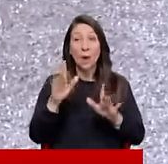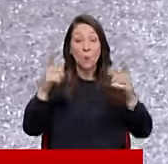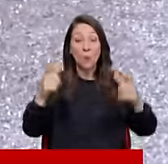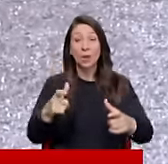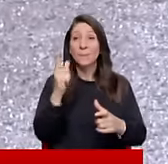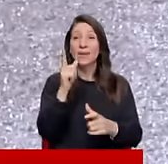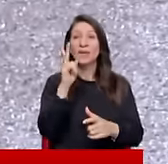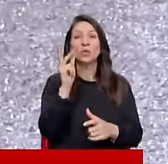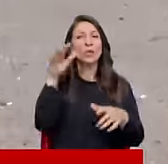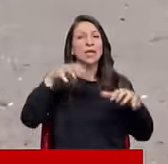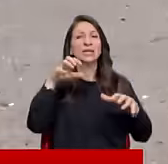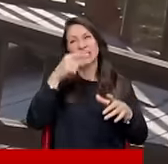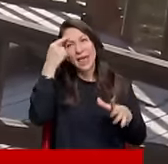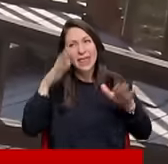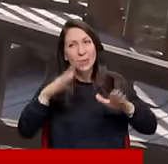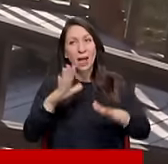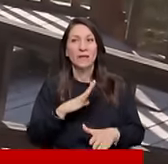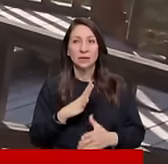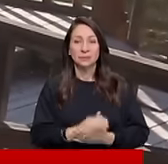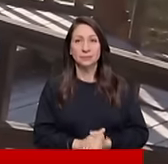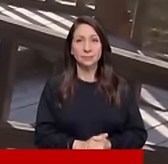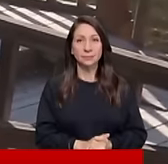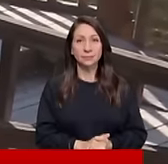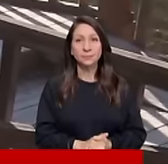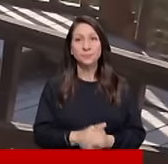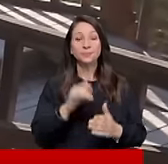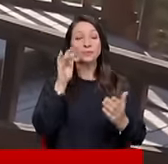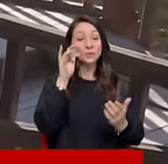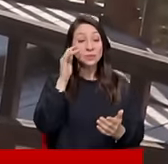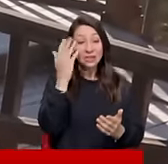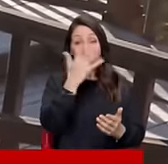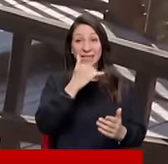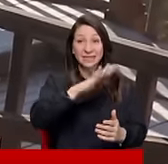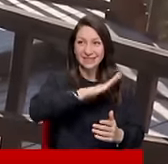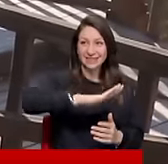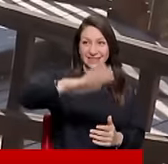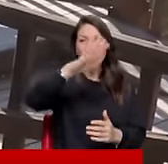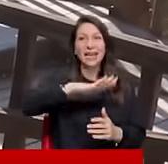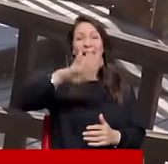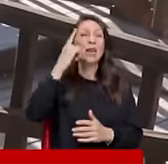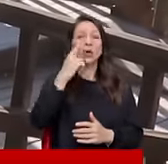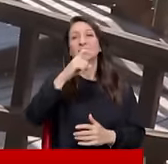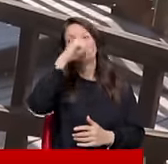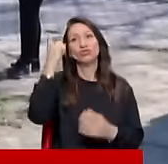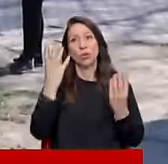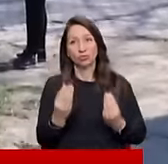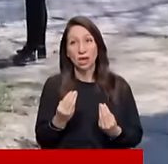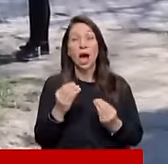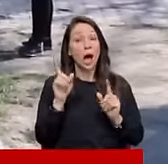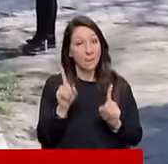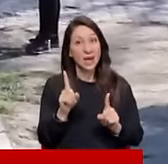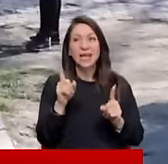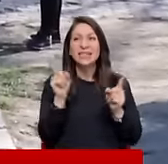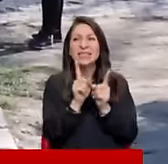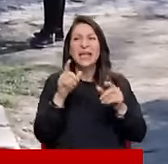bölgenin 1-2 gün yağış alma ihtimali var. Orta ve Doğu Karadeniz kıyılarında genel itibariyle hava sıcak olacak. Ancak